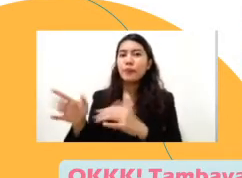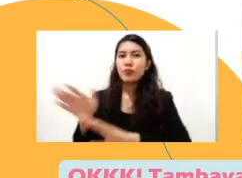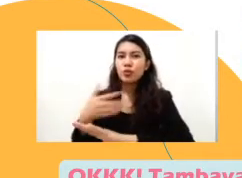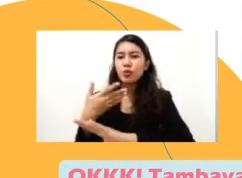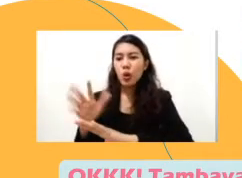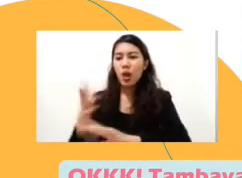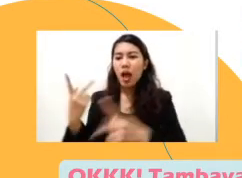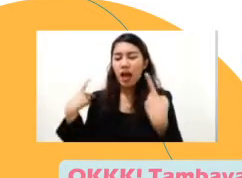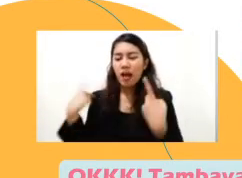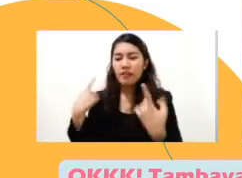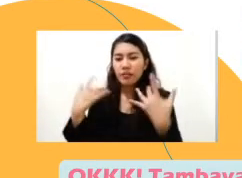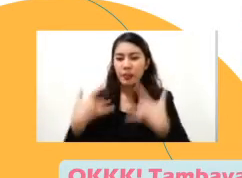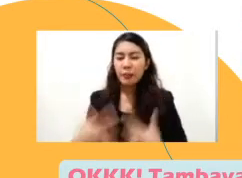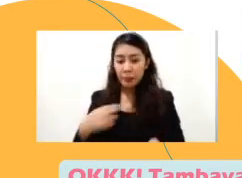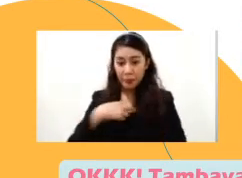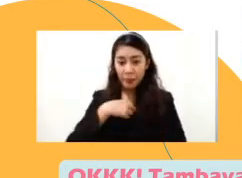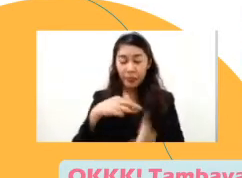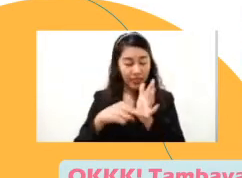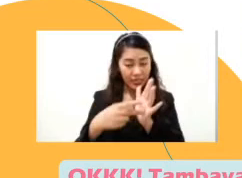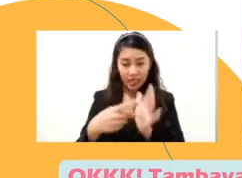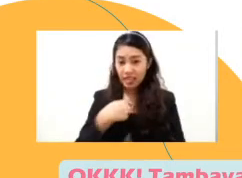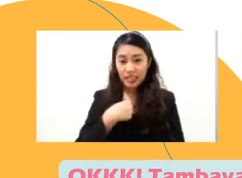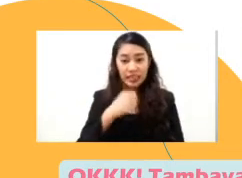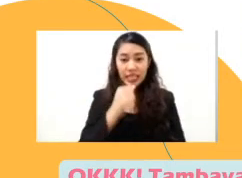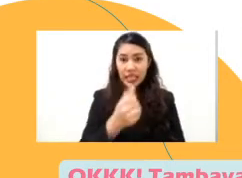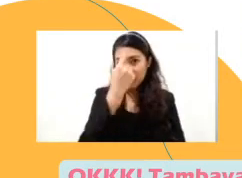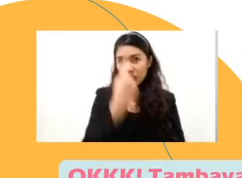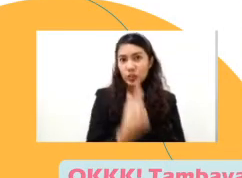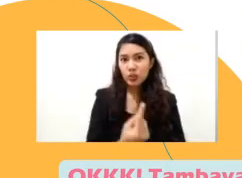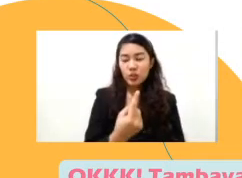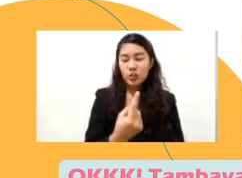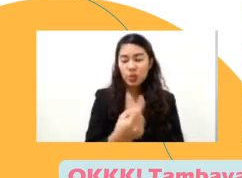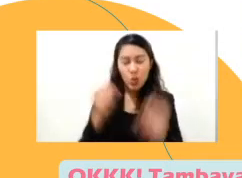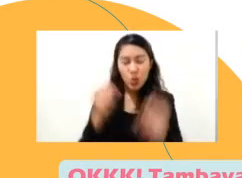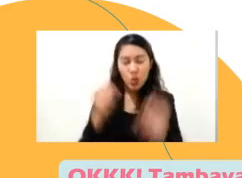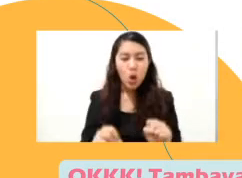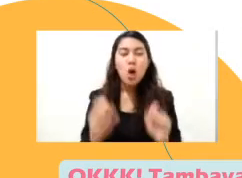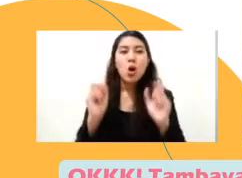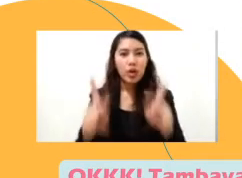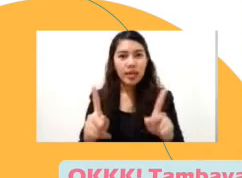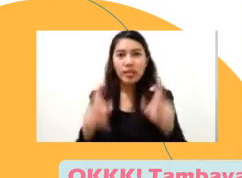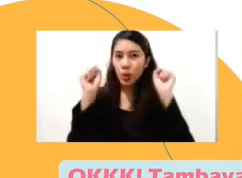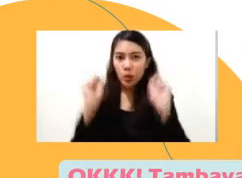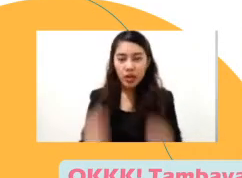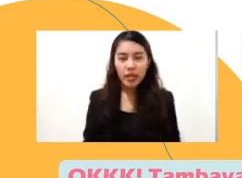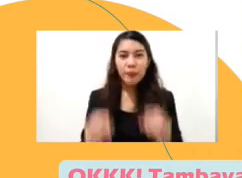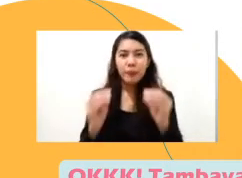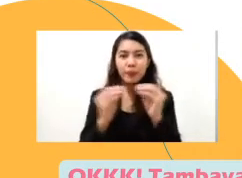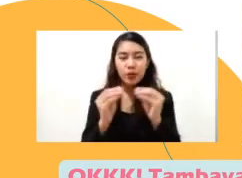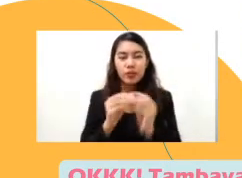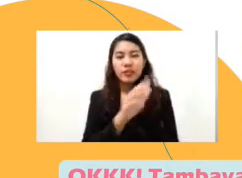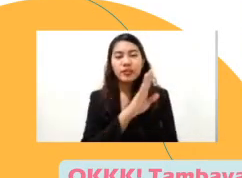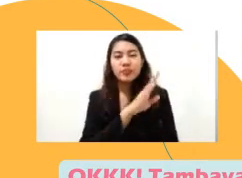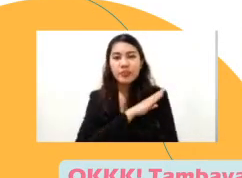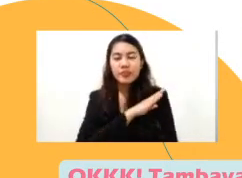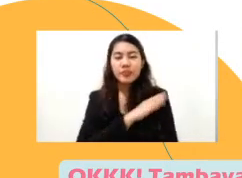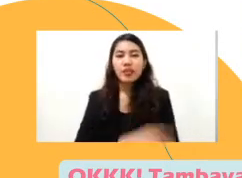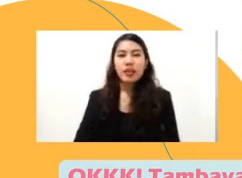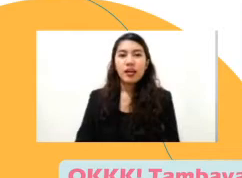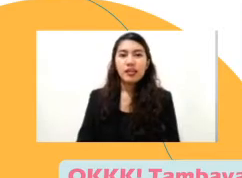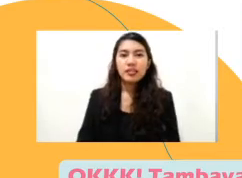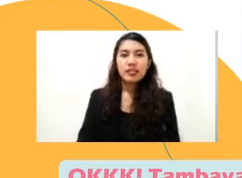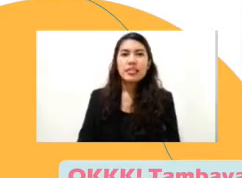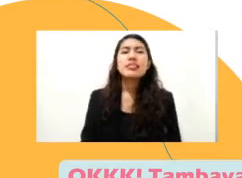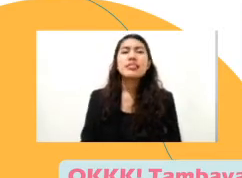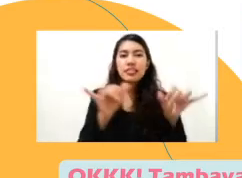So, mas nakakaano, sige, laban tayo, sige, gano'n. Keyword, collective experience. Mm-hmm.